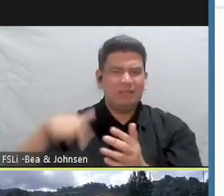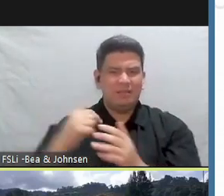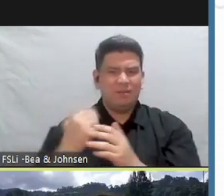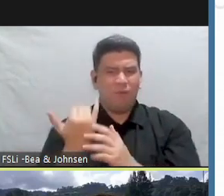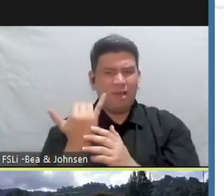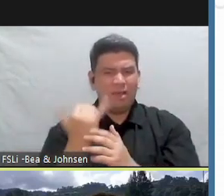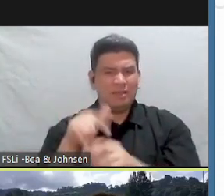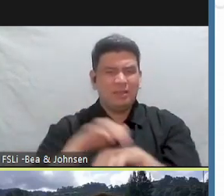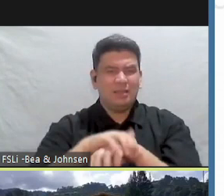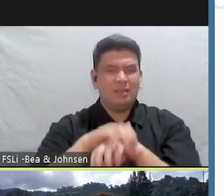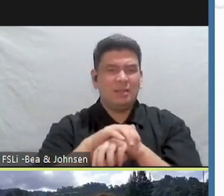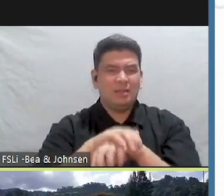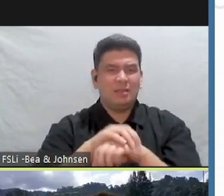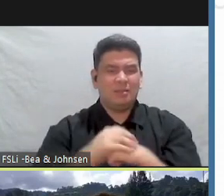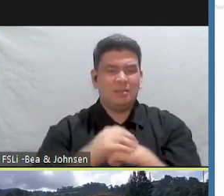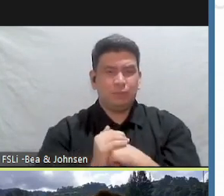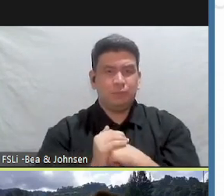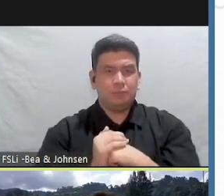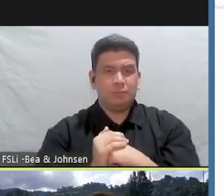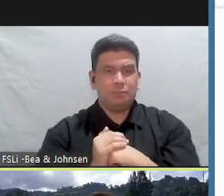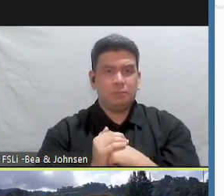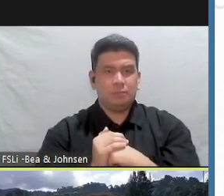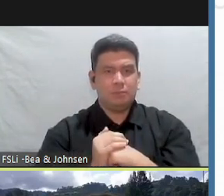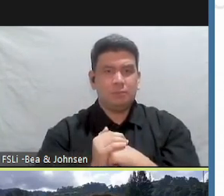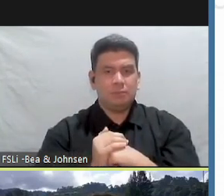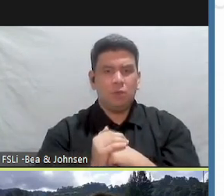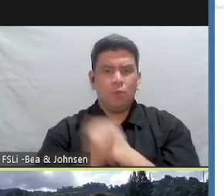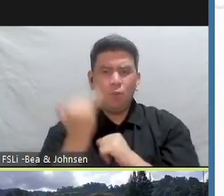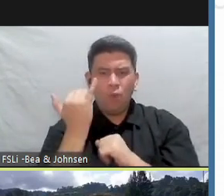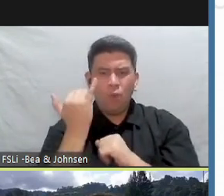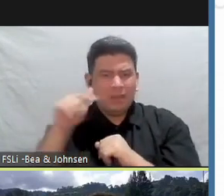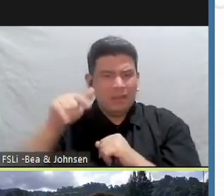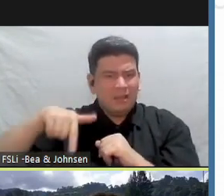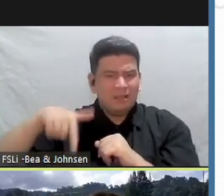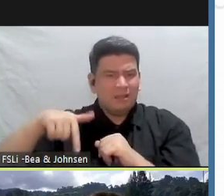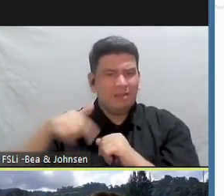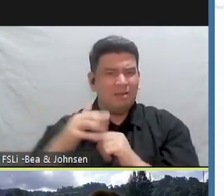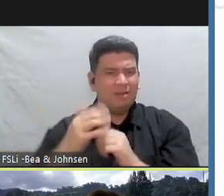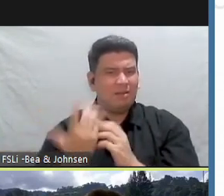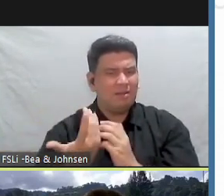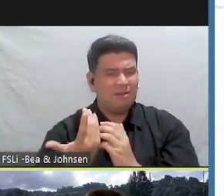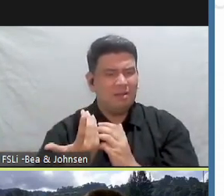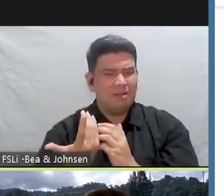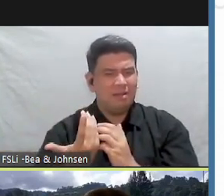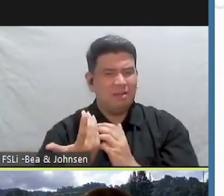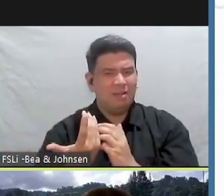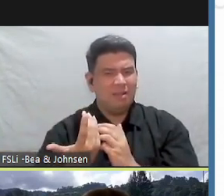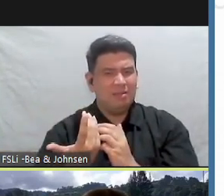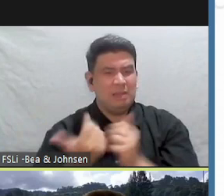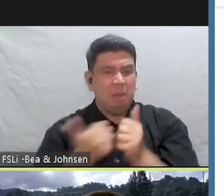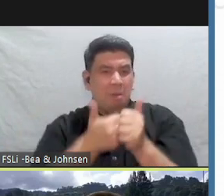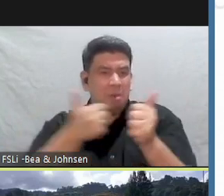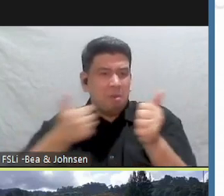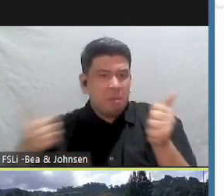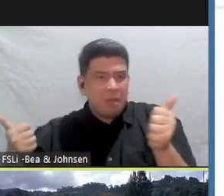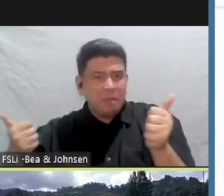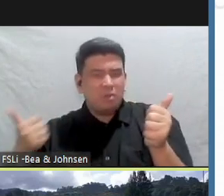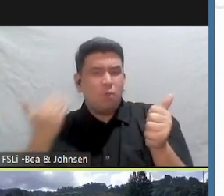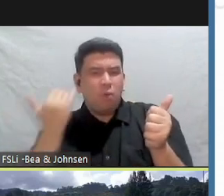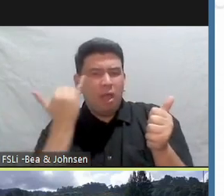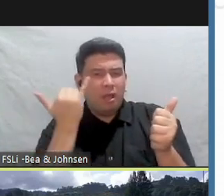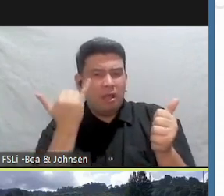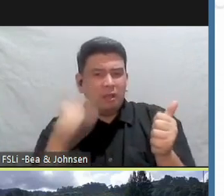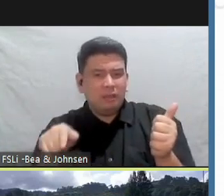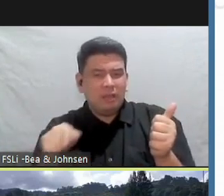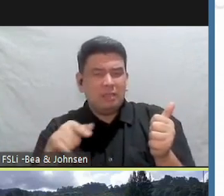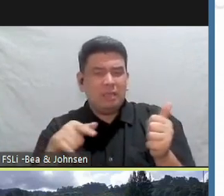lang nila ay grade 5. At ang dahilan ay dahil sa pag-i-impose ng English only. Kaya pala sabi nila,